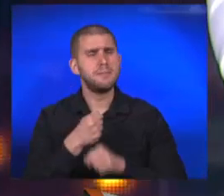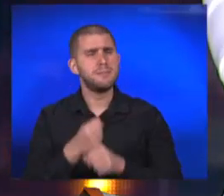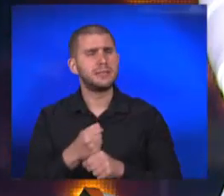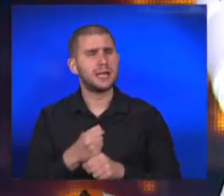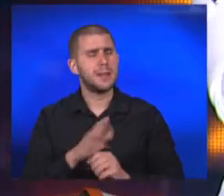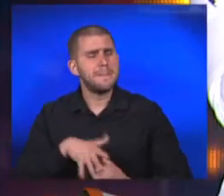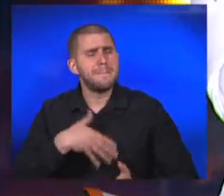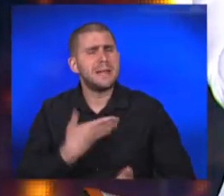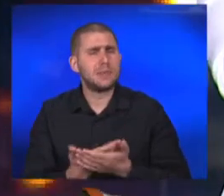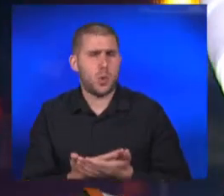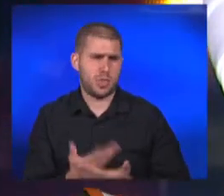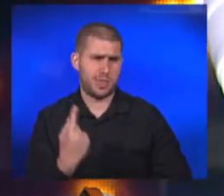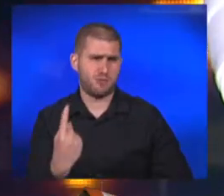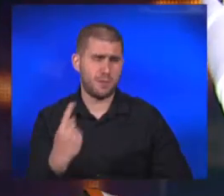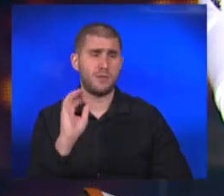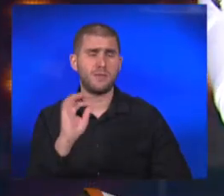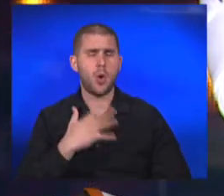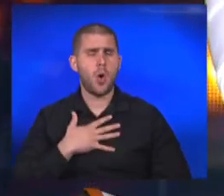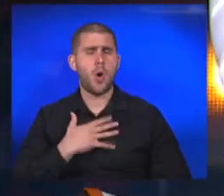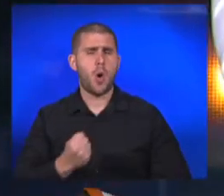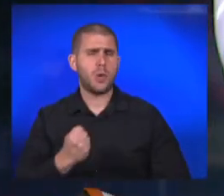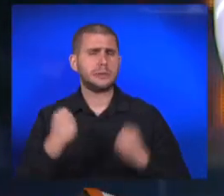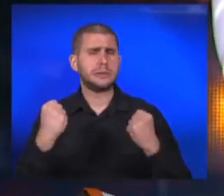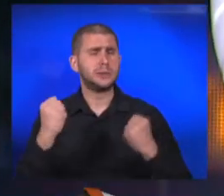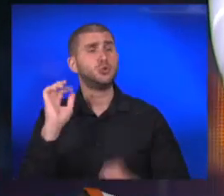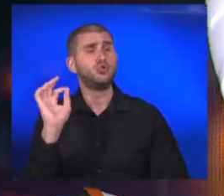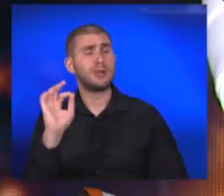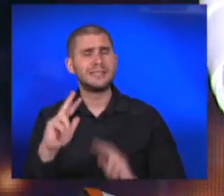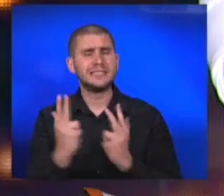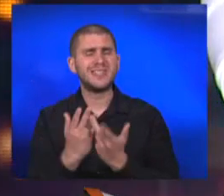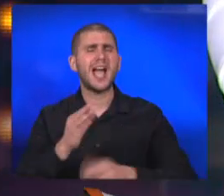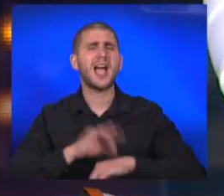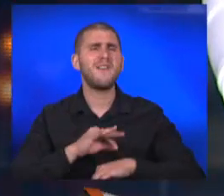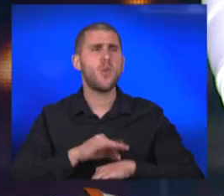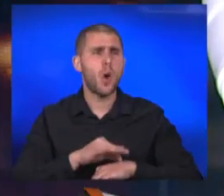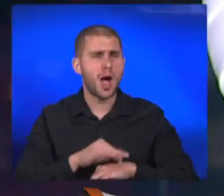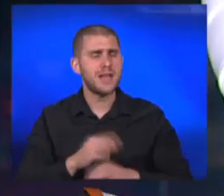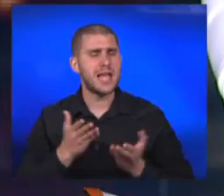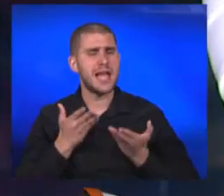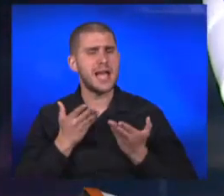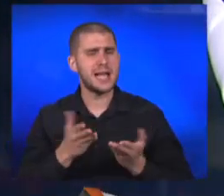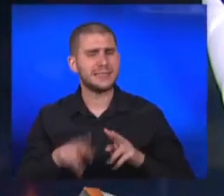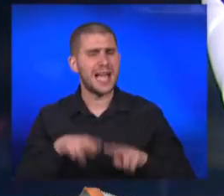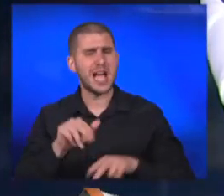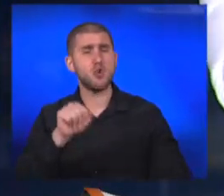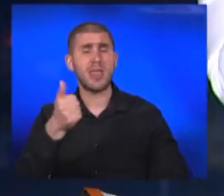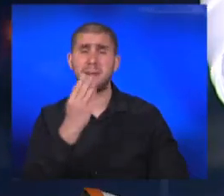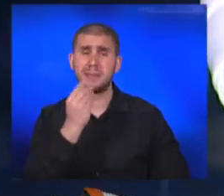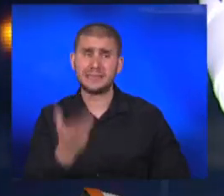את מסירות נפשם ועוז רוחם של צוותי הרפואה והעזרה הראשונה